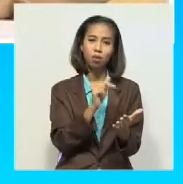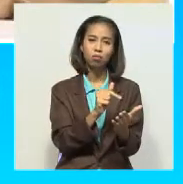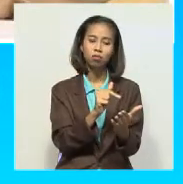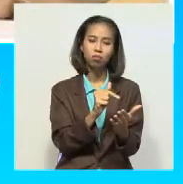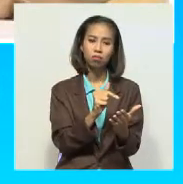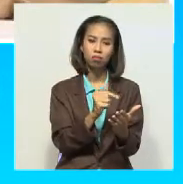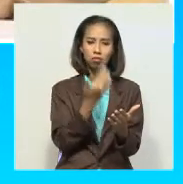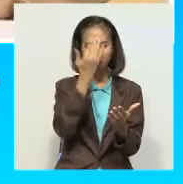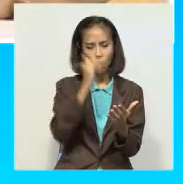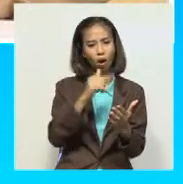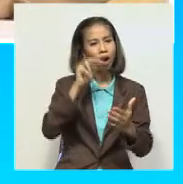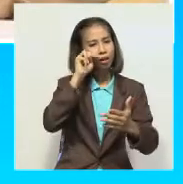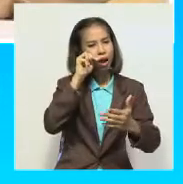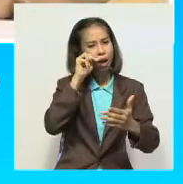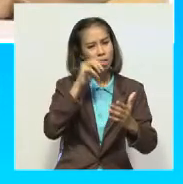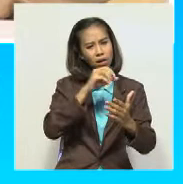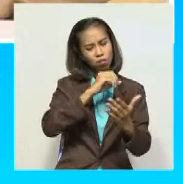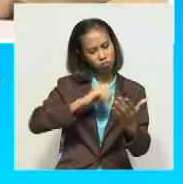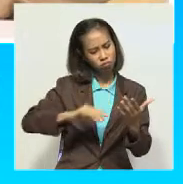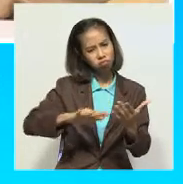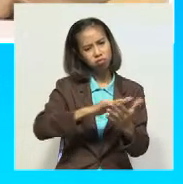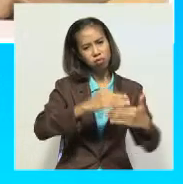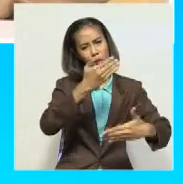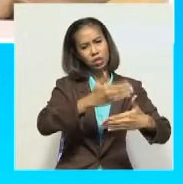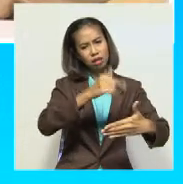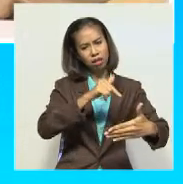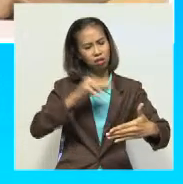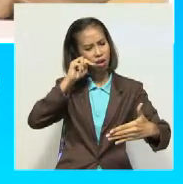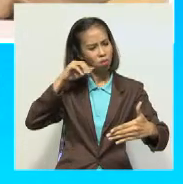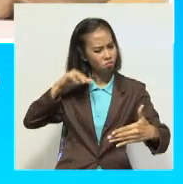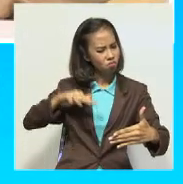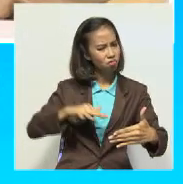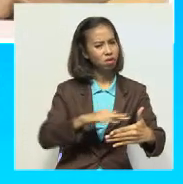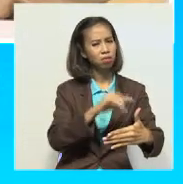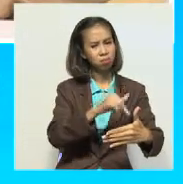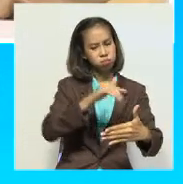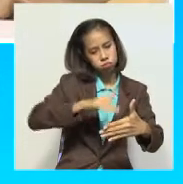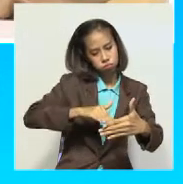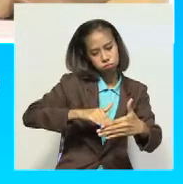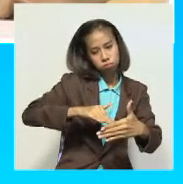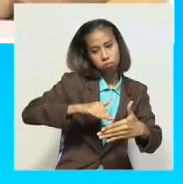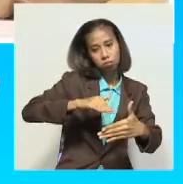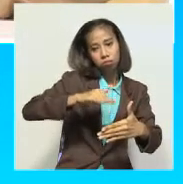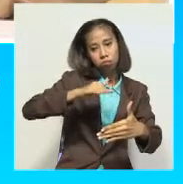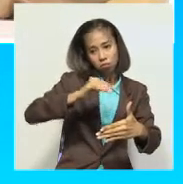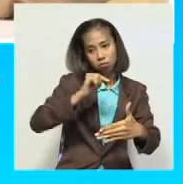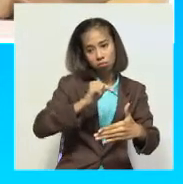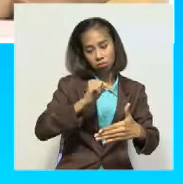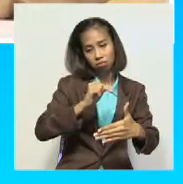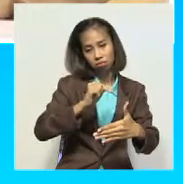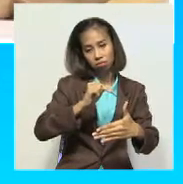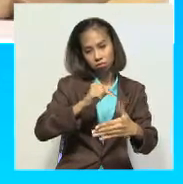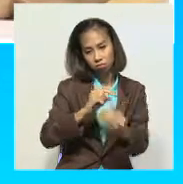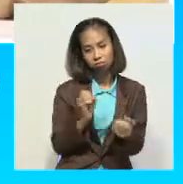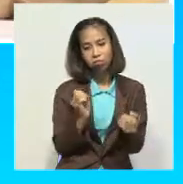ริเวณปริมาณน้ำที่ลงมาเหนืออ่างแก่งกระจานเนี่ยมันเริ่มมีปริมาณสูงขึ้นนะแล้วก็ส่ง